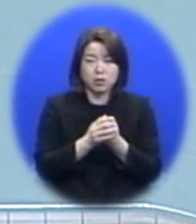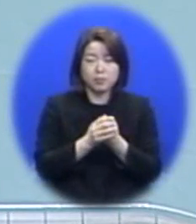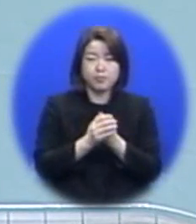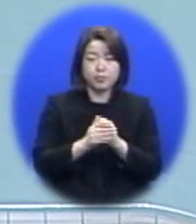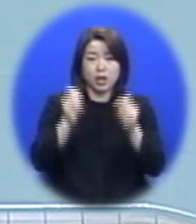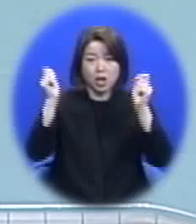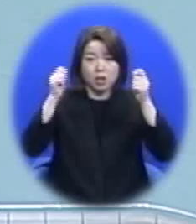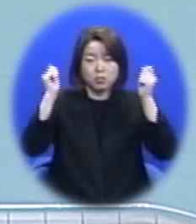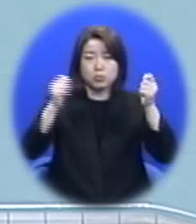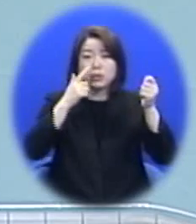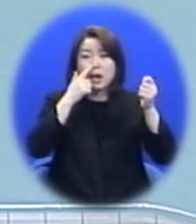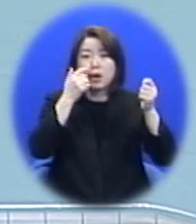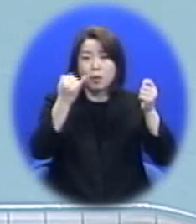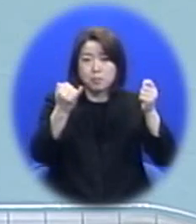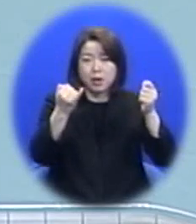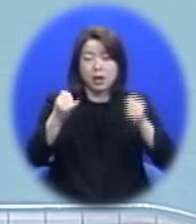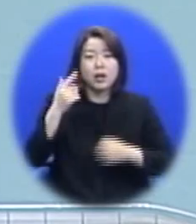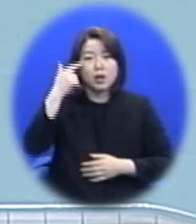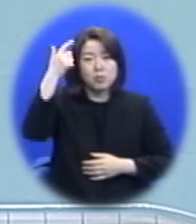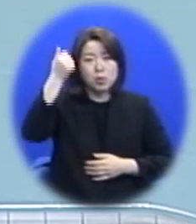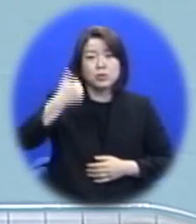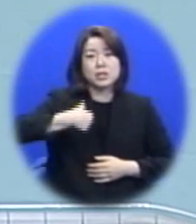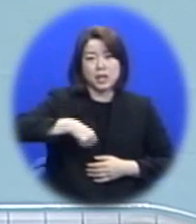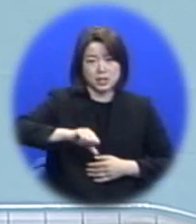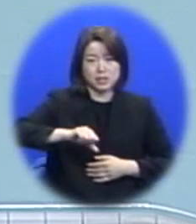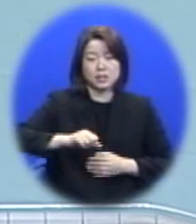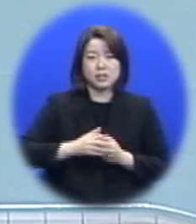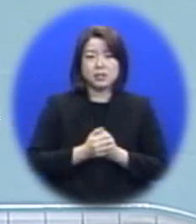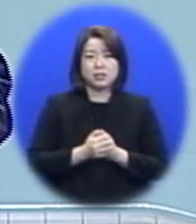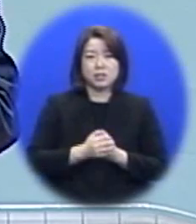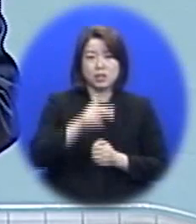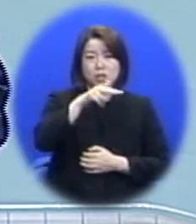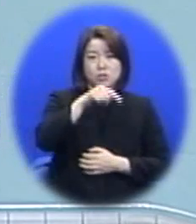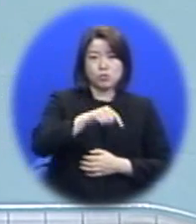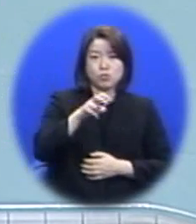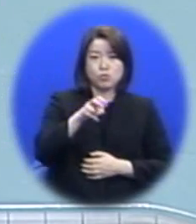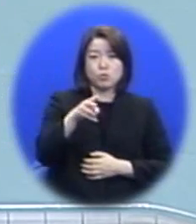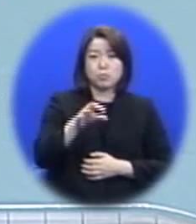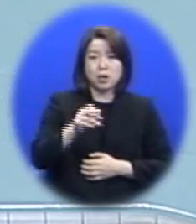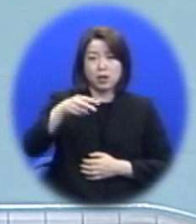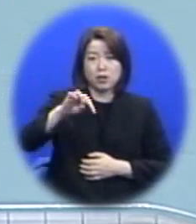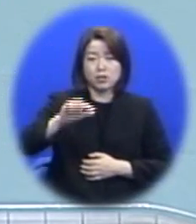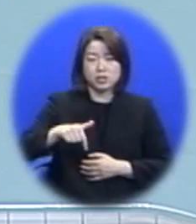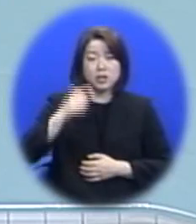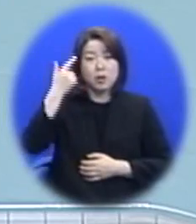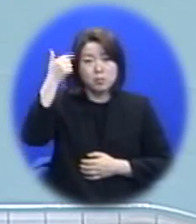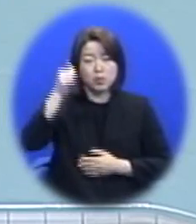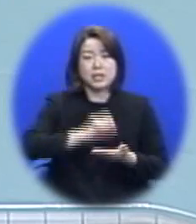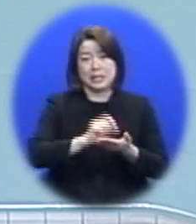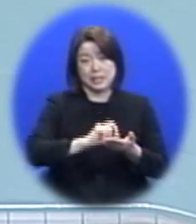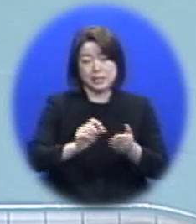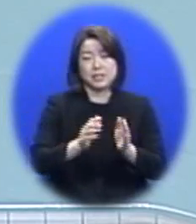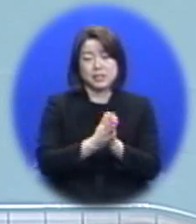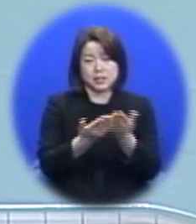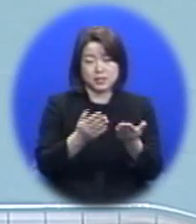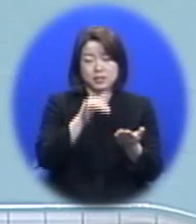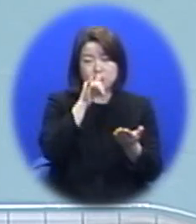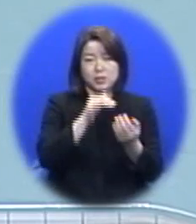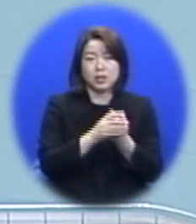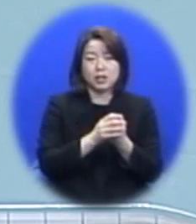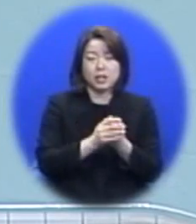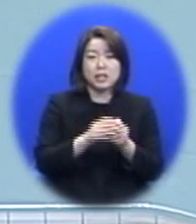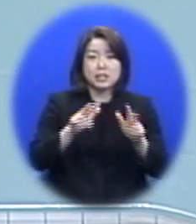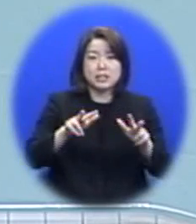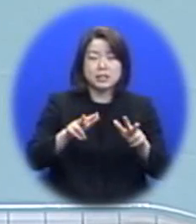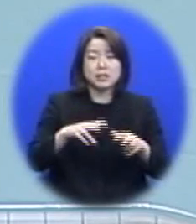엄마 목사 아들이라는 책입니다. 주명식 목사님이라는 분이 쓰신 책이에요. 지금 미국